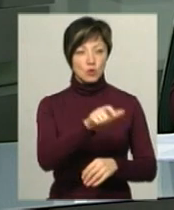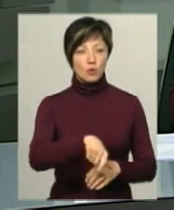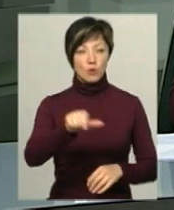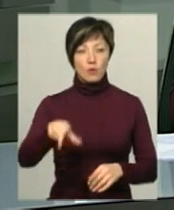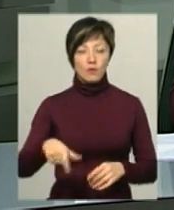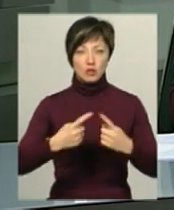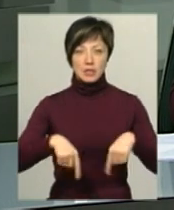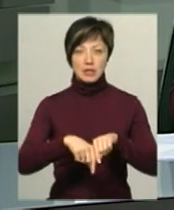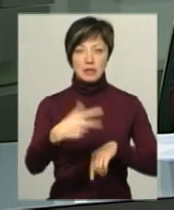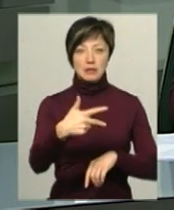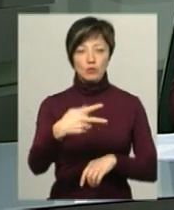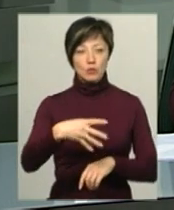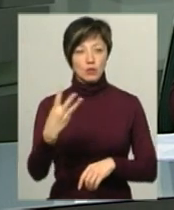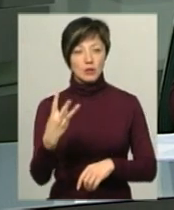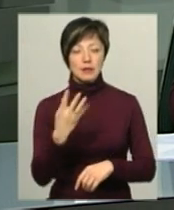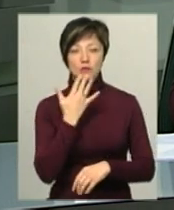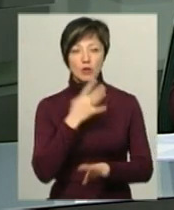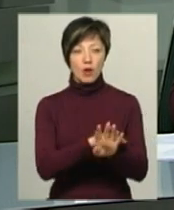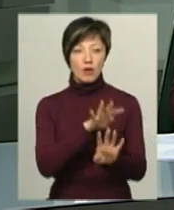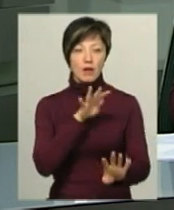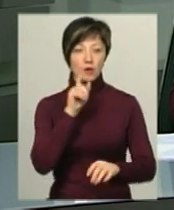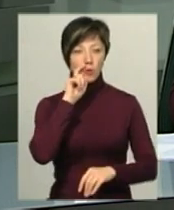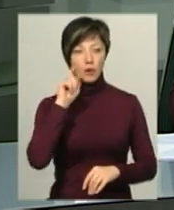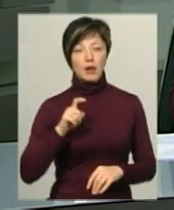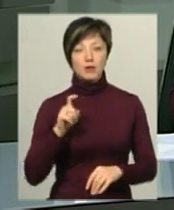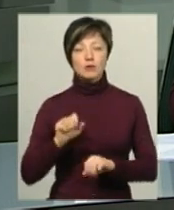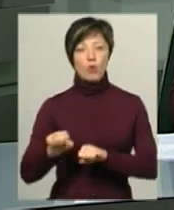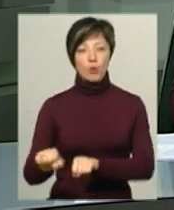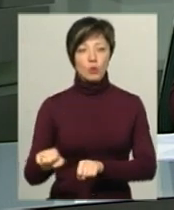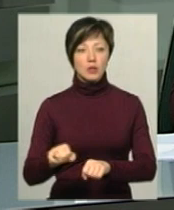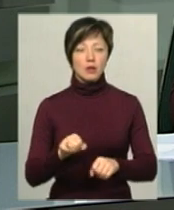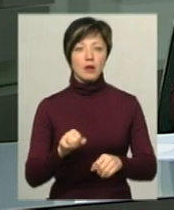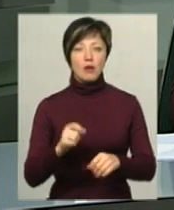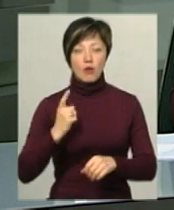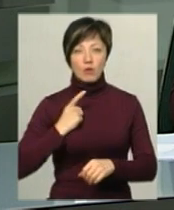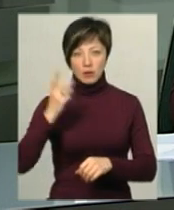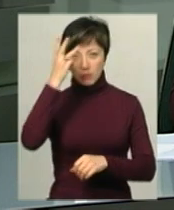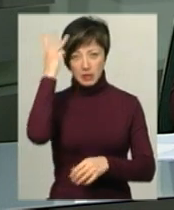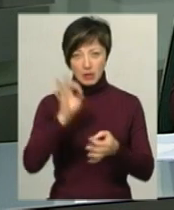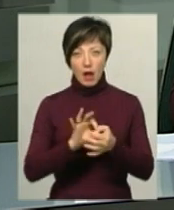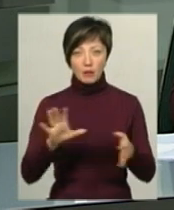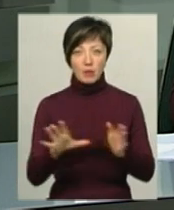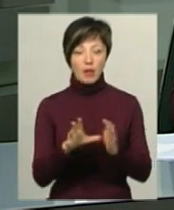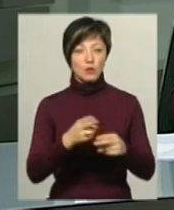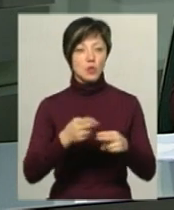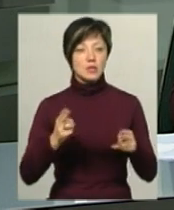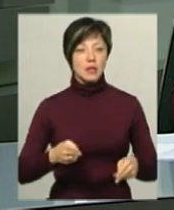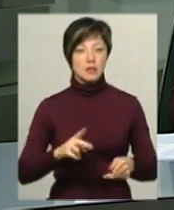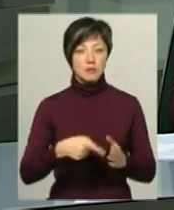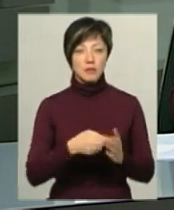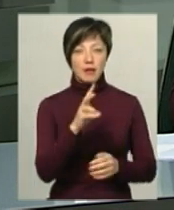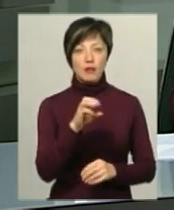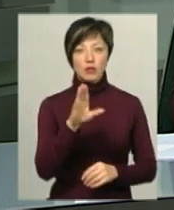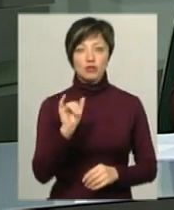військової частини 3043 Національної гвардії України з охорони та оборони Хмельницької атомної електростанції міста